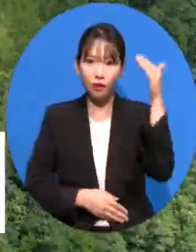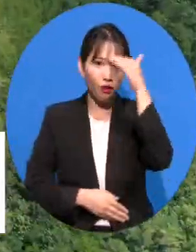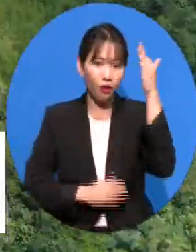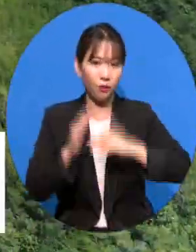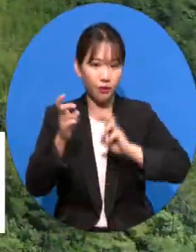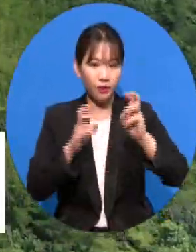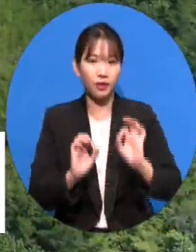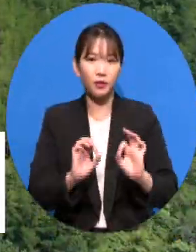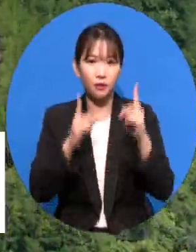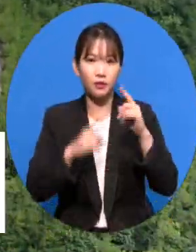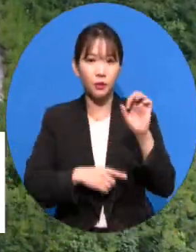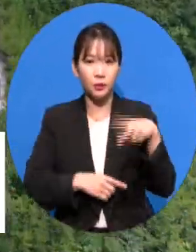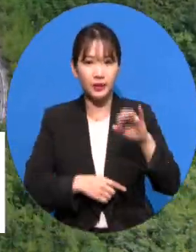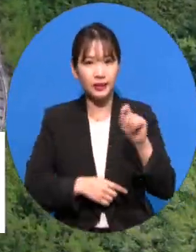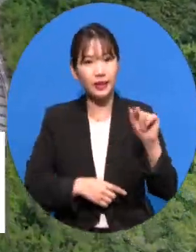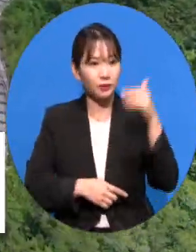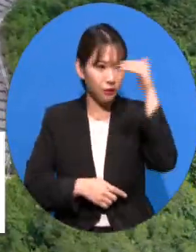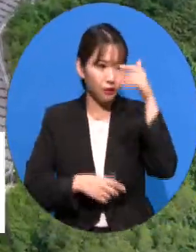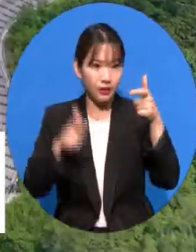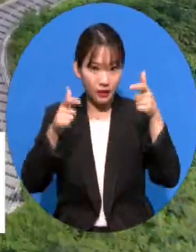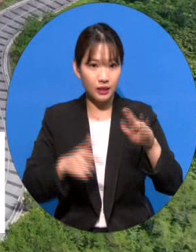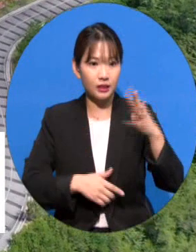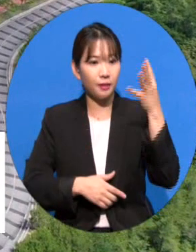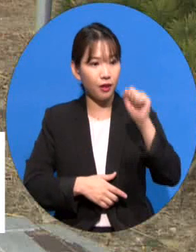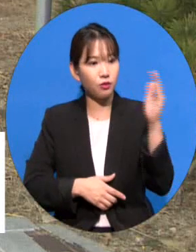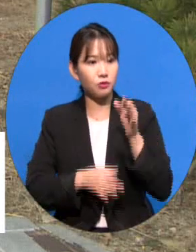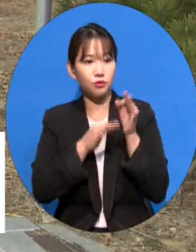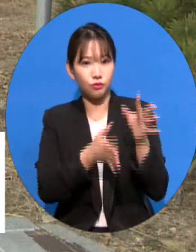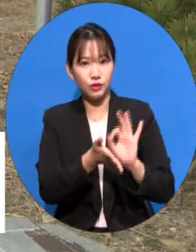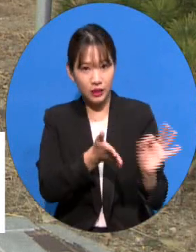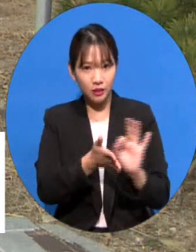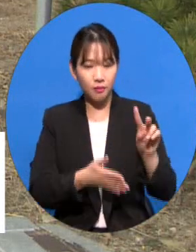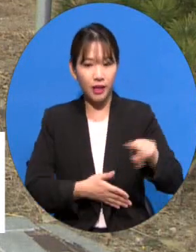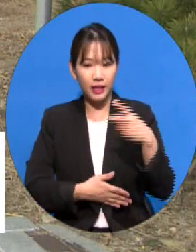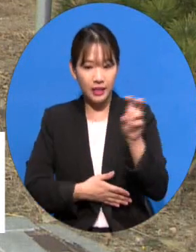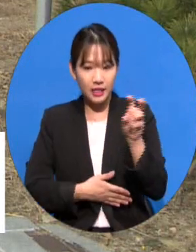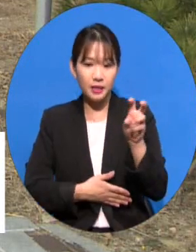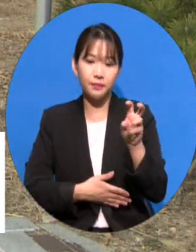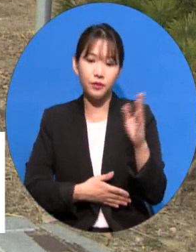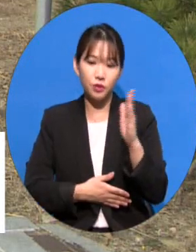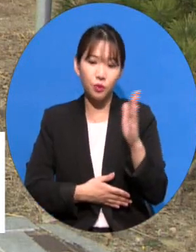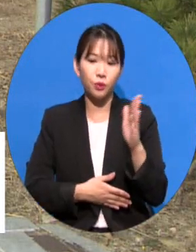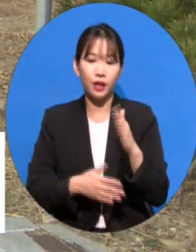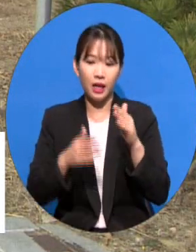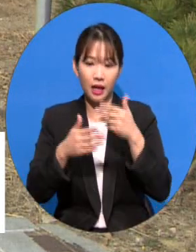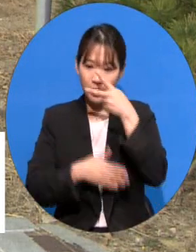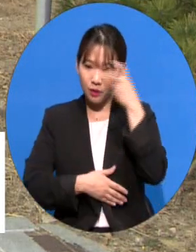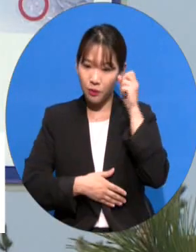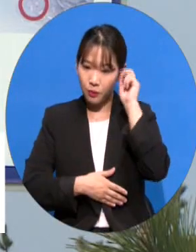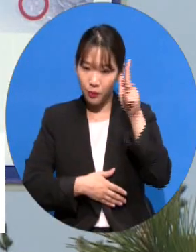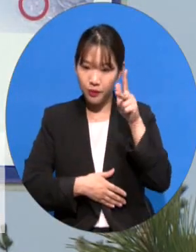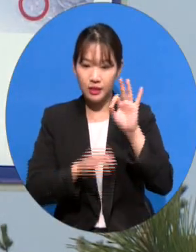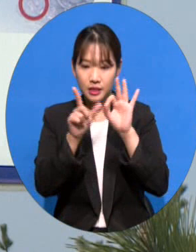한국관광공사는 이와 함께 오시아노 관광단지에 400억 여원을 들여 120실 규모의 리조트 호텔을 올해